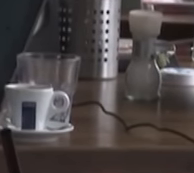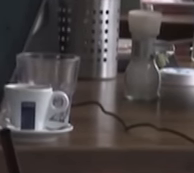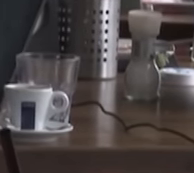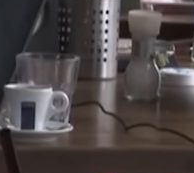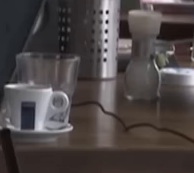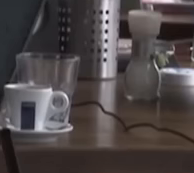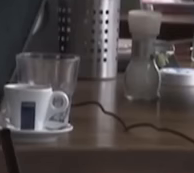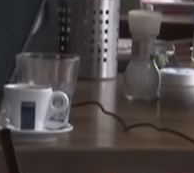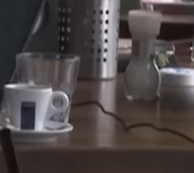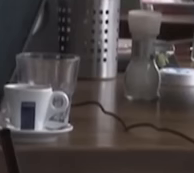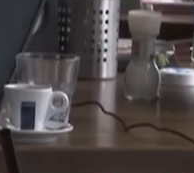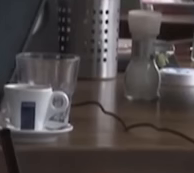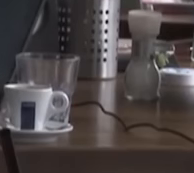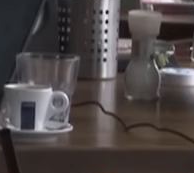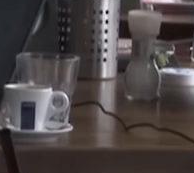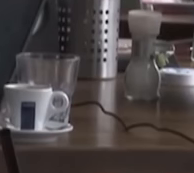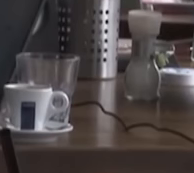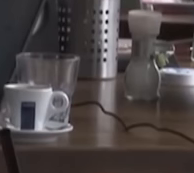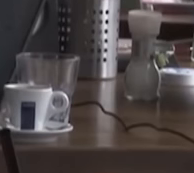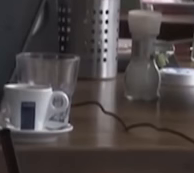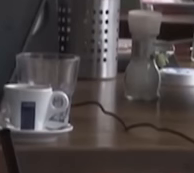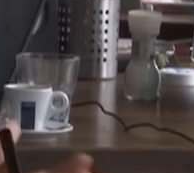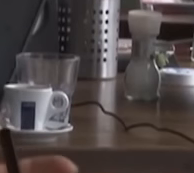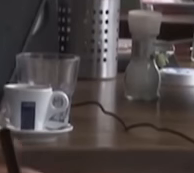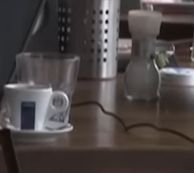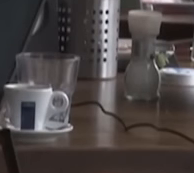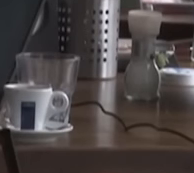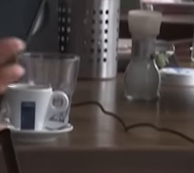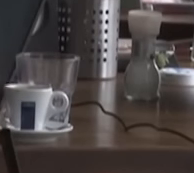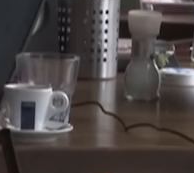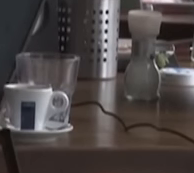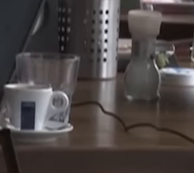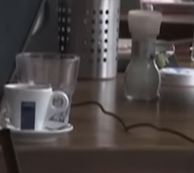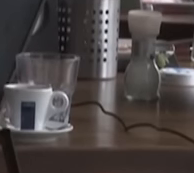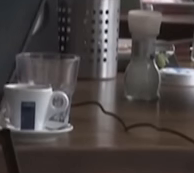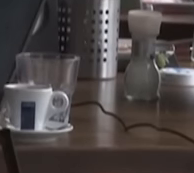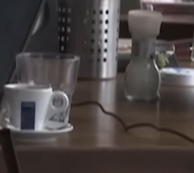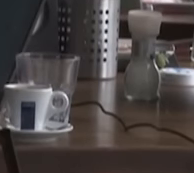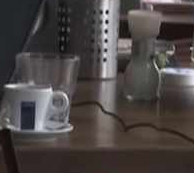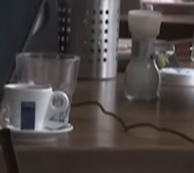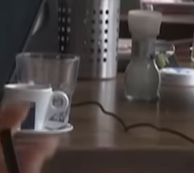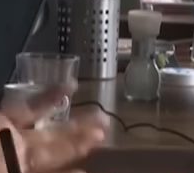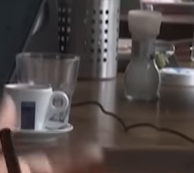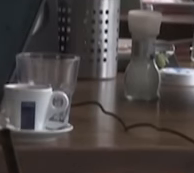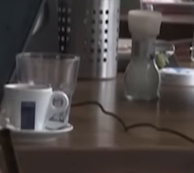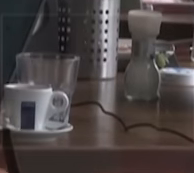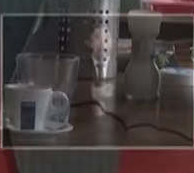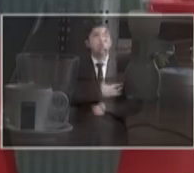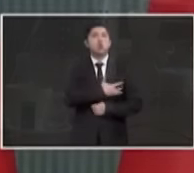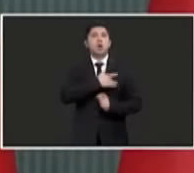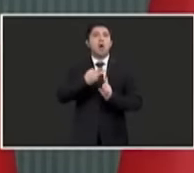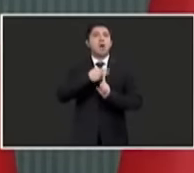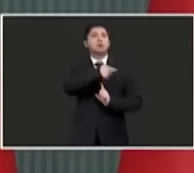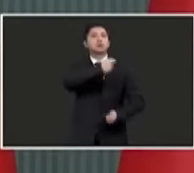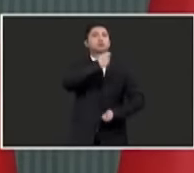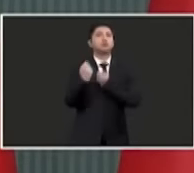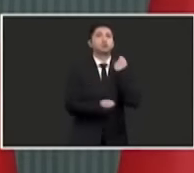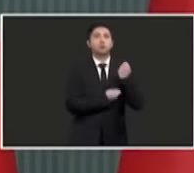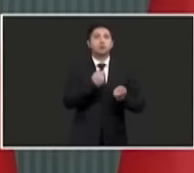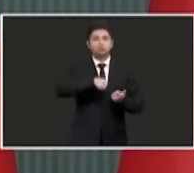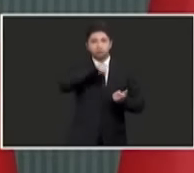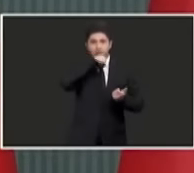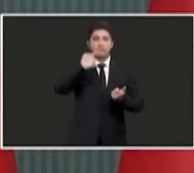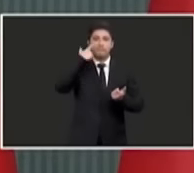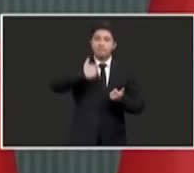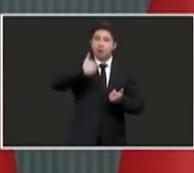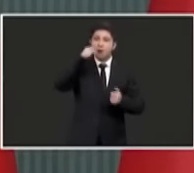επίσης. Μάλιστα. Τώρα, κύριε Τζούμι, να πάμε λίγο στα του Ερντογάν, γιατί χθες είχαμε, δεν ξέρω αν σας προκαλεί